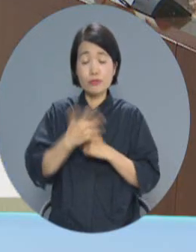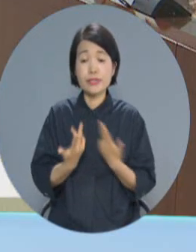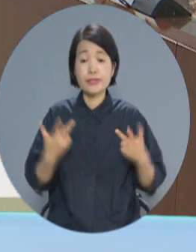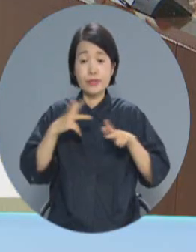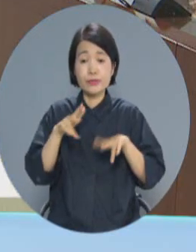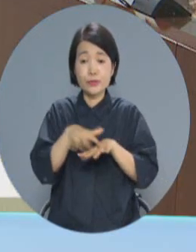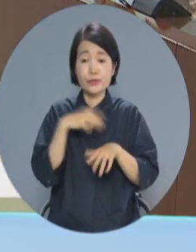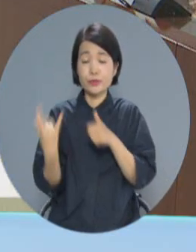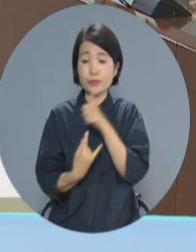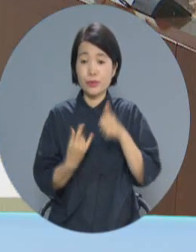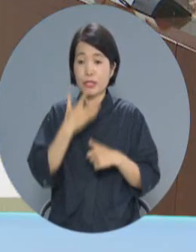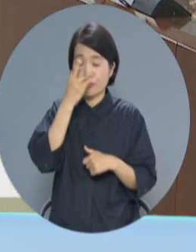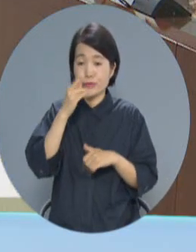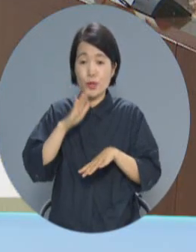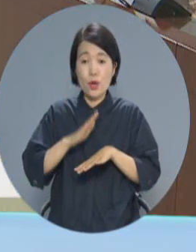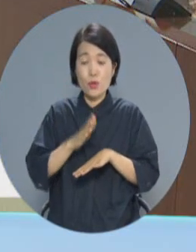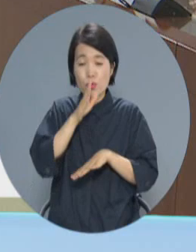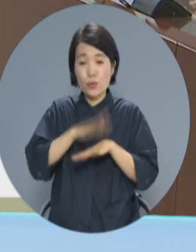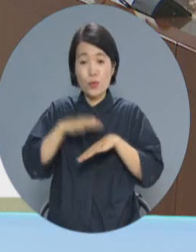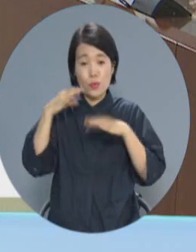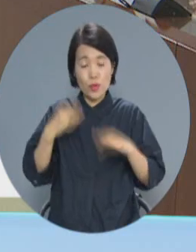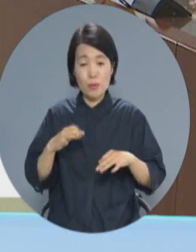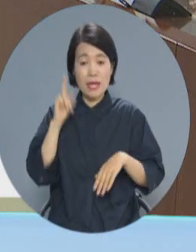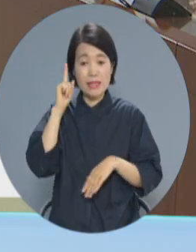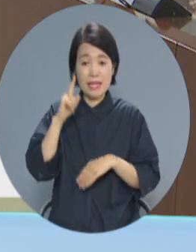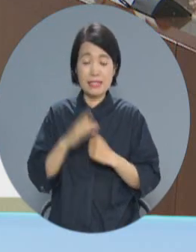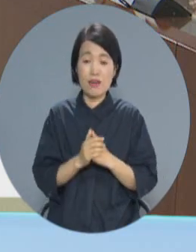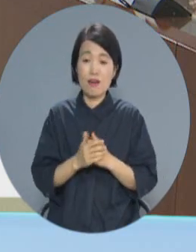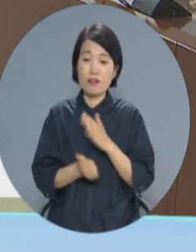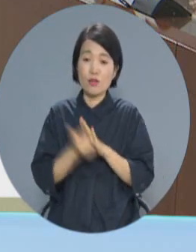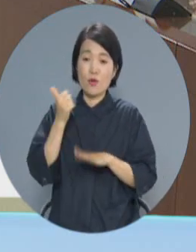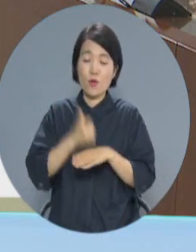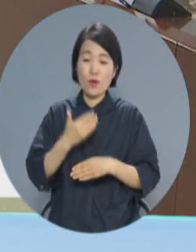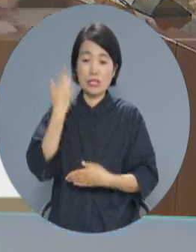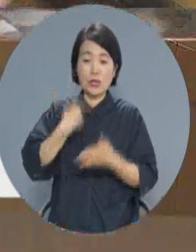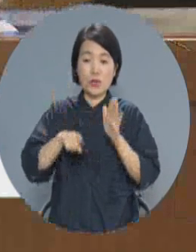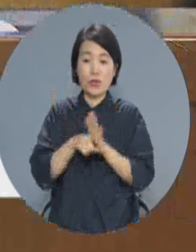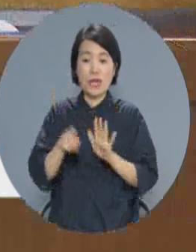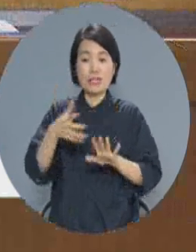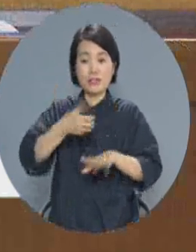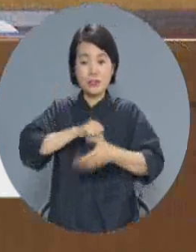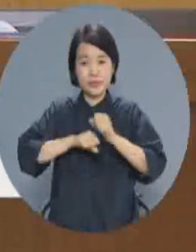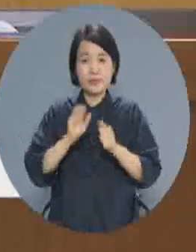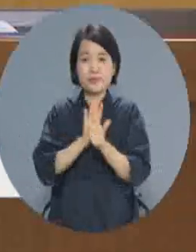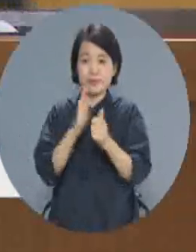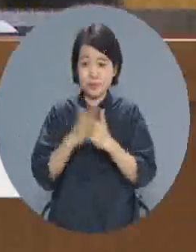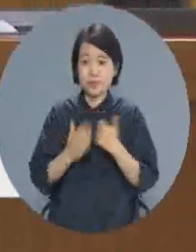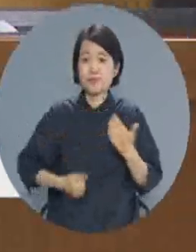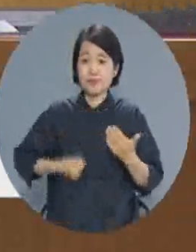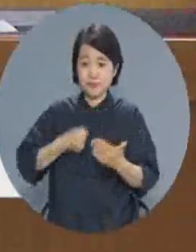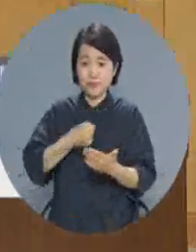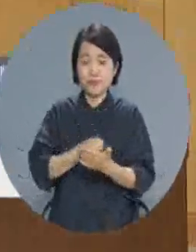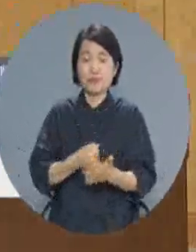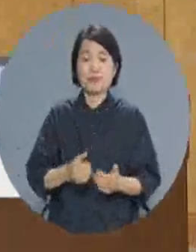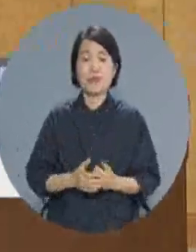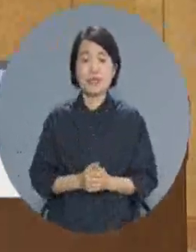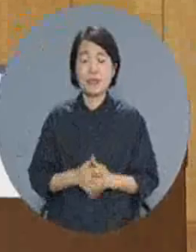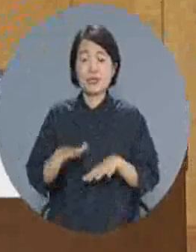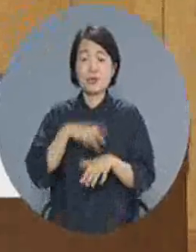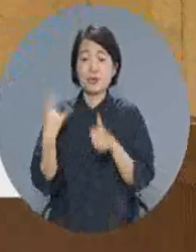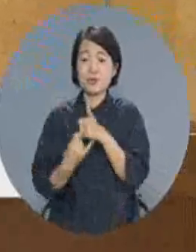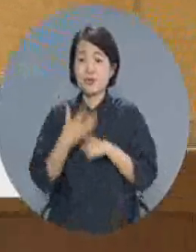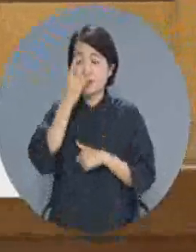순천만국제정원박람회 조직위원회와 순천농협이 내년 정원박람회 성공 개최를 위해 적극 협력하기로 했습니다.